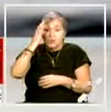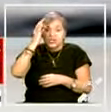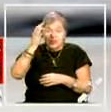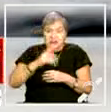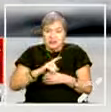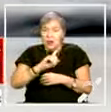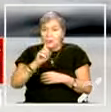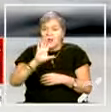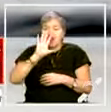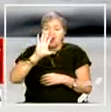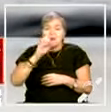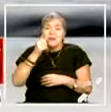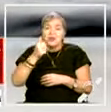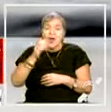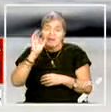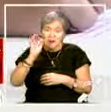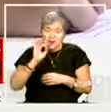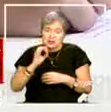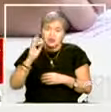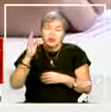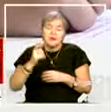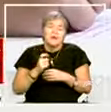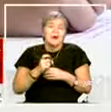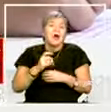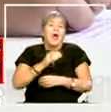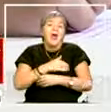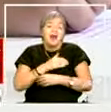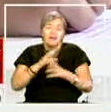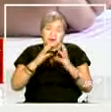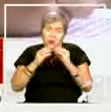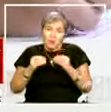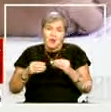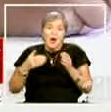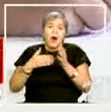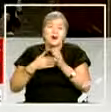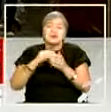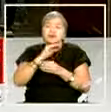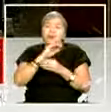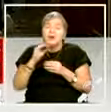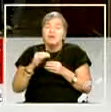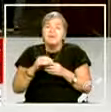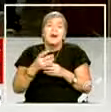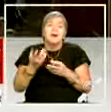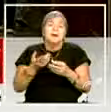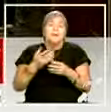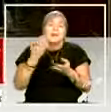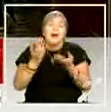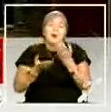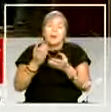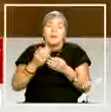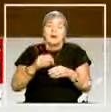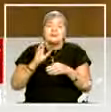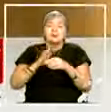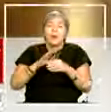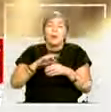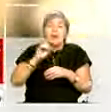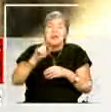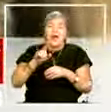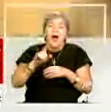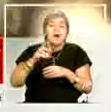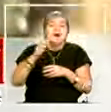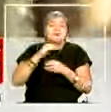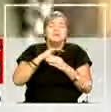doar 56% dintre elevii români au atins un nivel de bază în comparație cu media OCDE